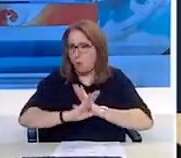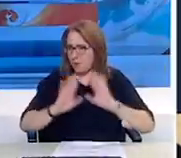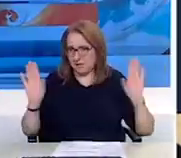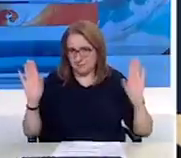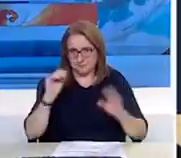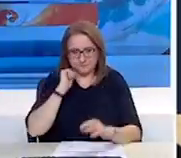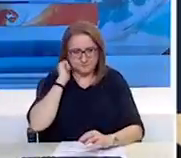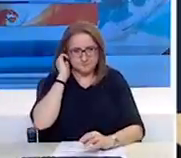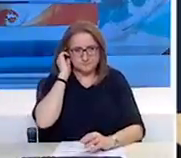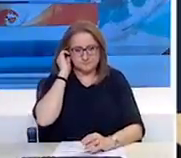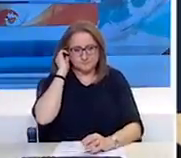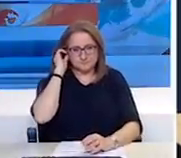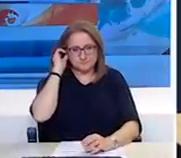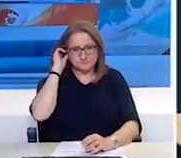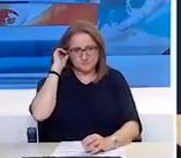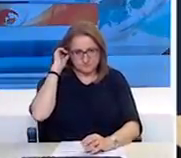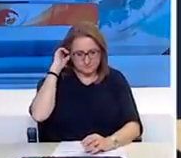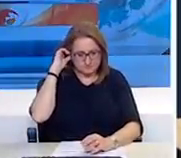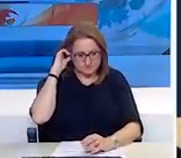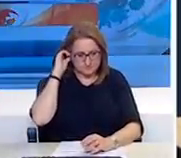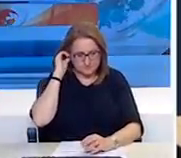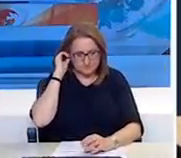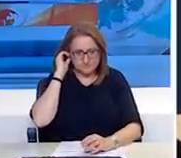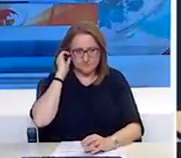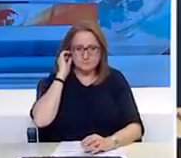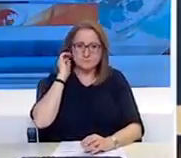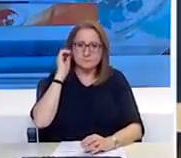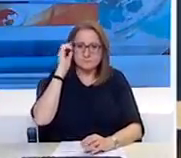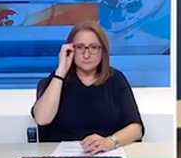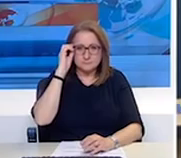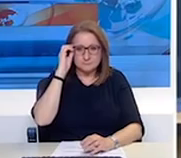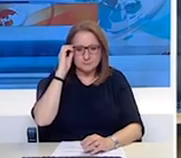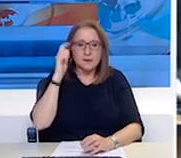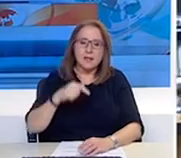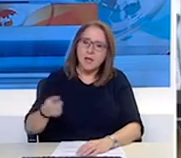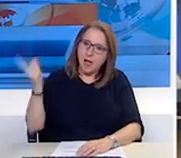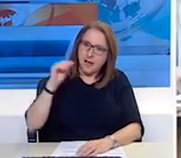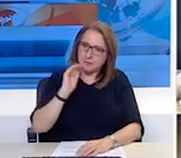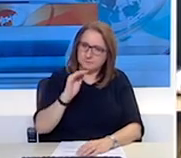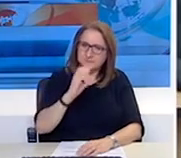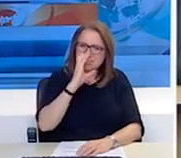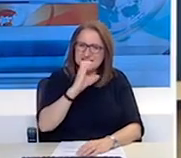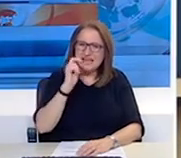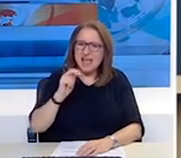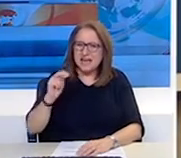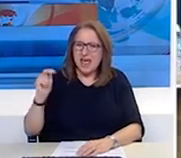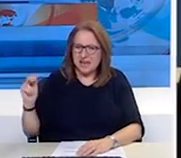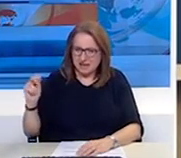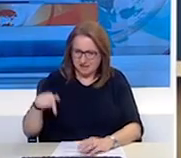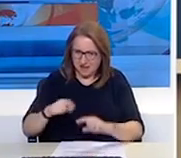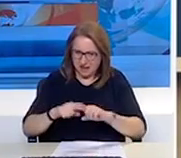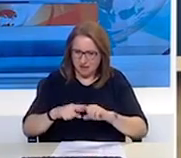Η κυρία Σπαγαδόρου από την ιστοσελίδα CNN.gr. Κύριε καθηγητά, νέες μελέτες που είδαν το φως της δημοσιότητας από τη